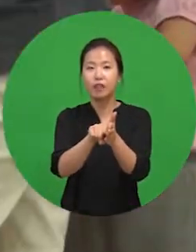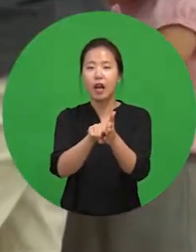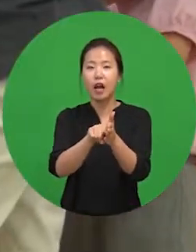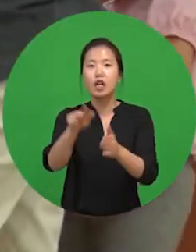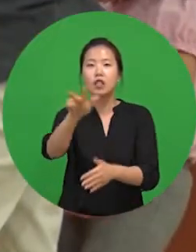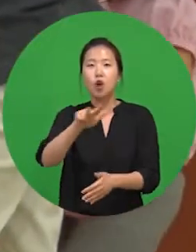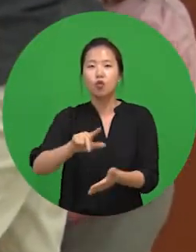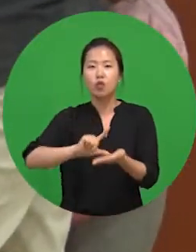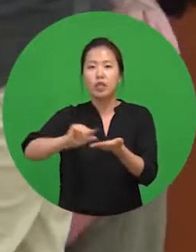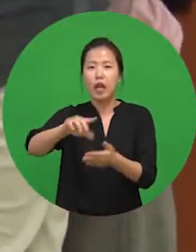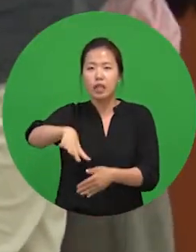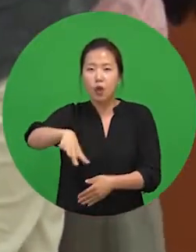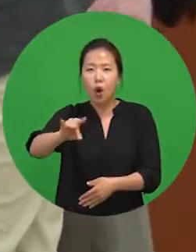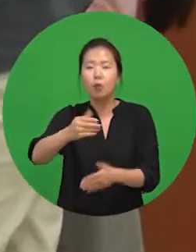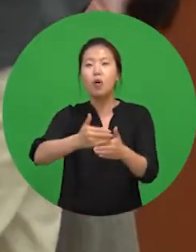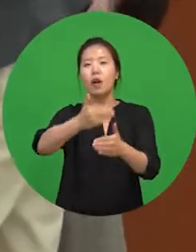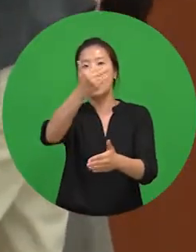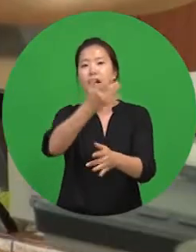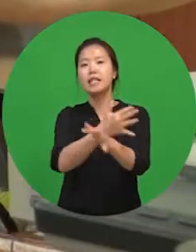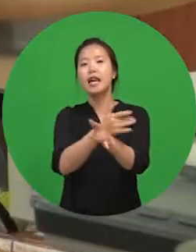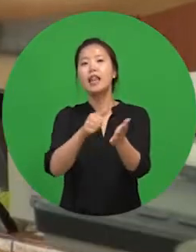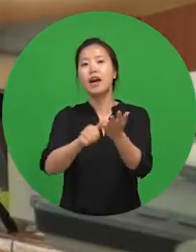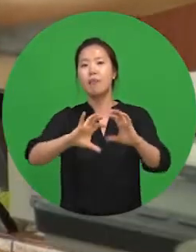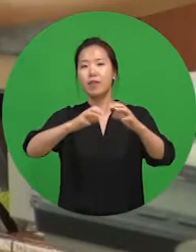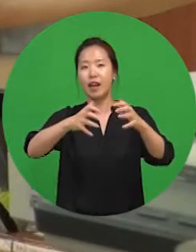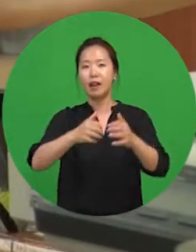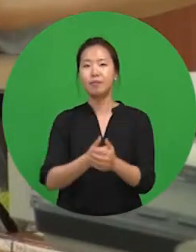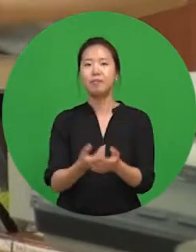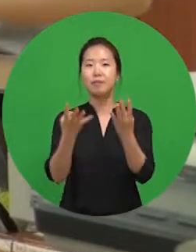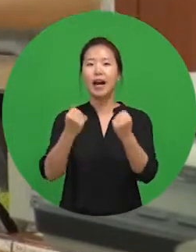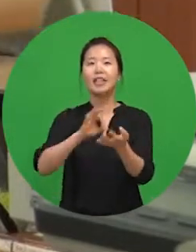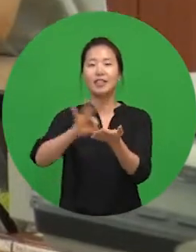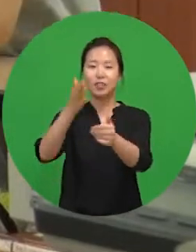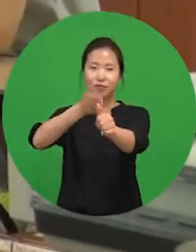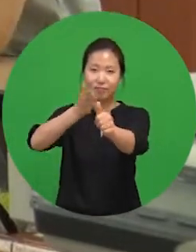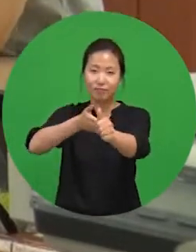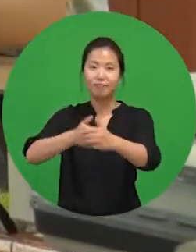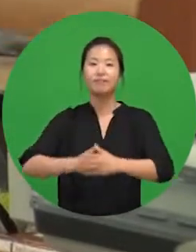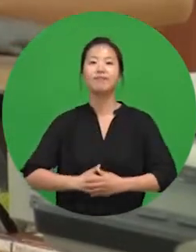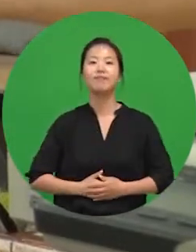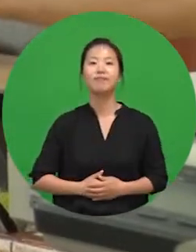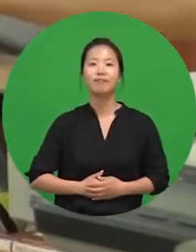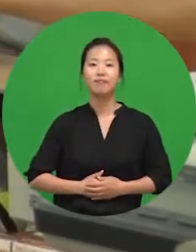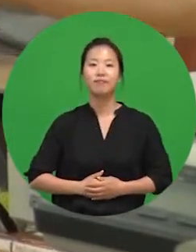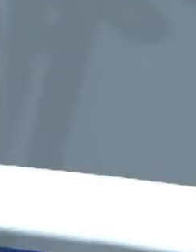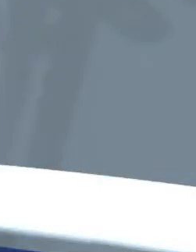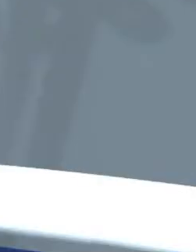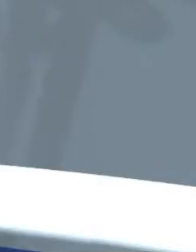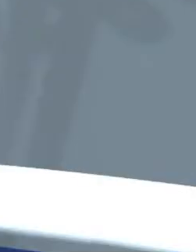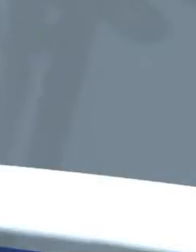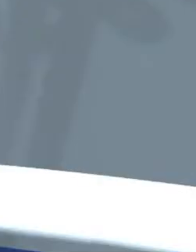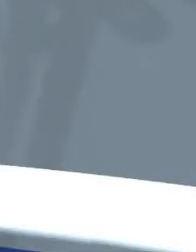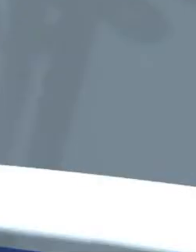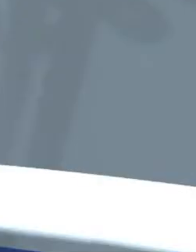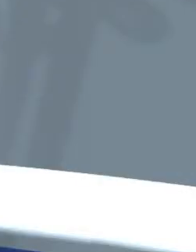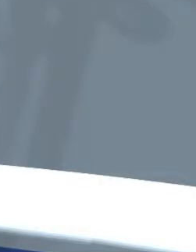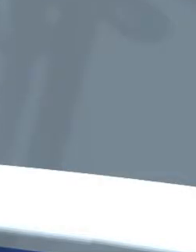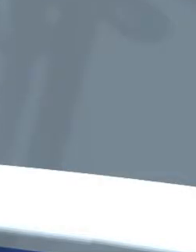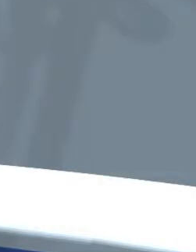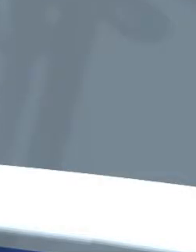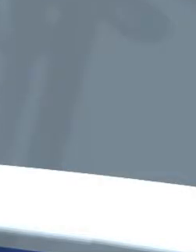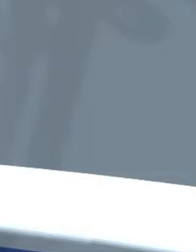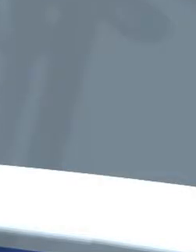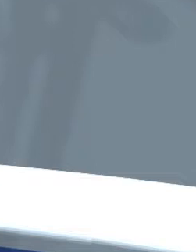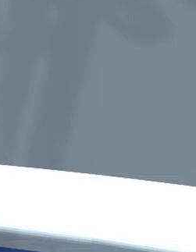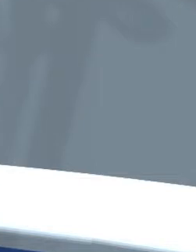위해 전국 지자체 최초로 문을 연 장난감 나라, 많이 이용하시기 바랍니다. 다음은 GBS